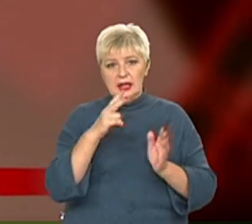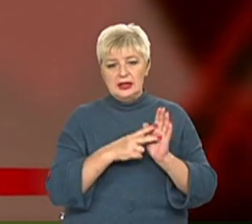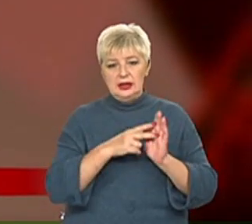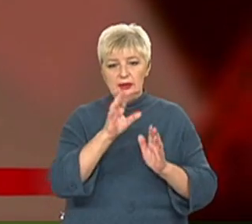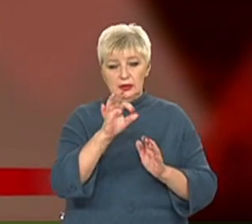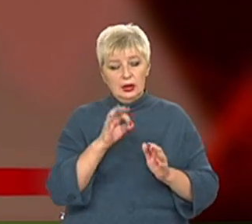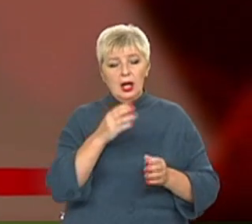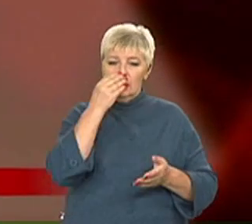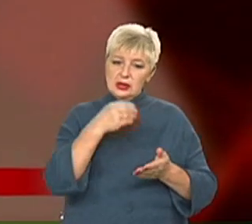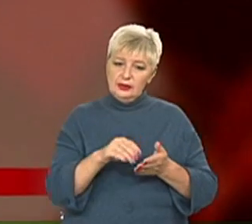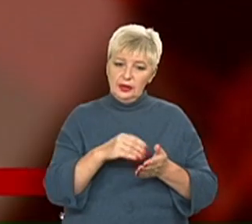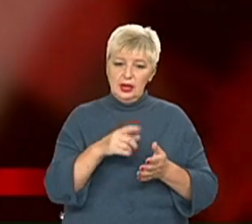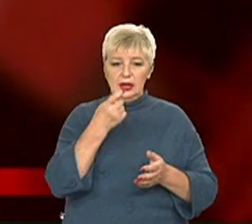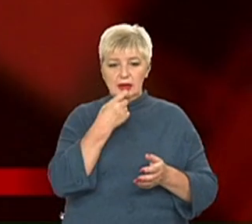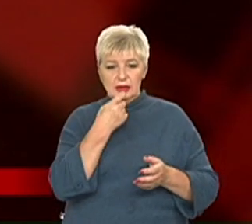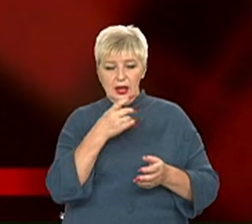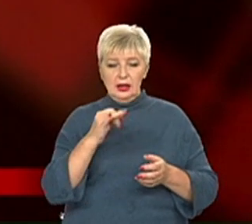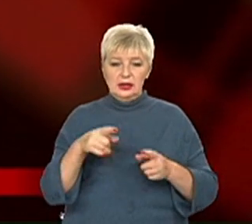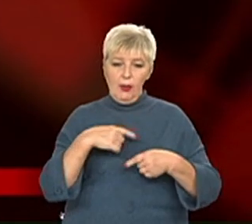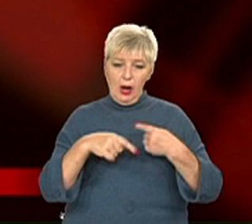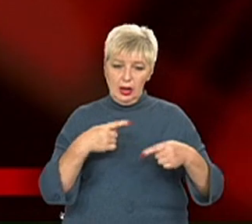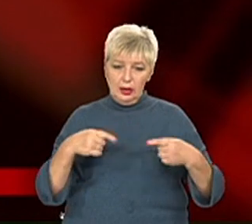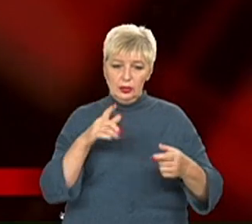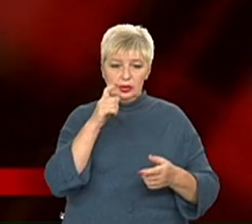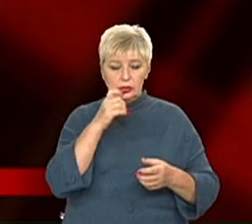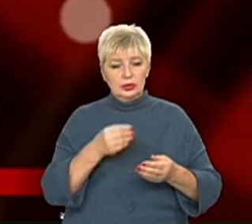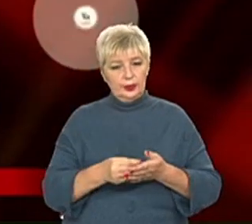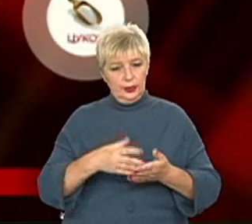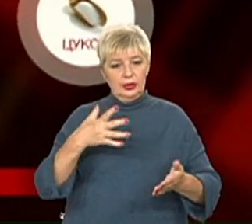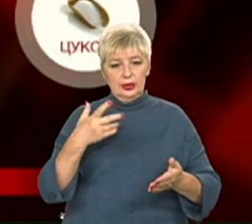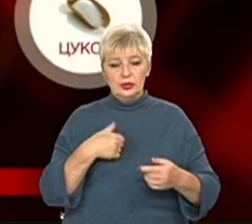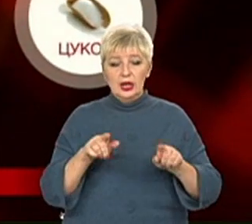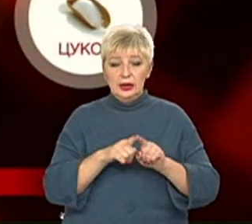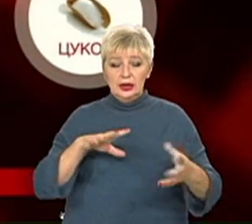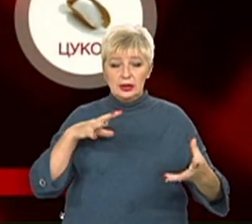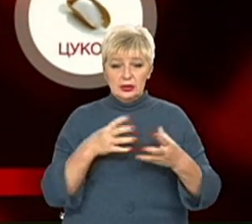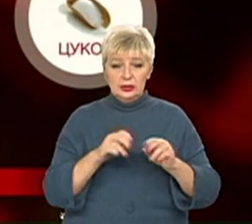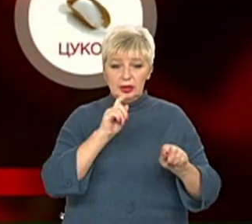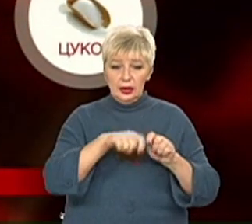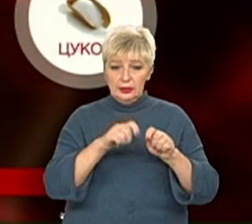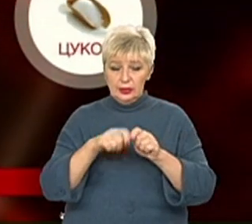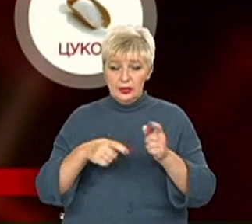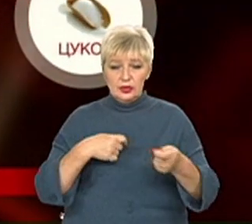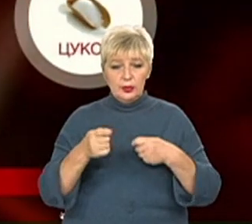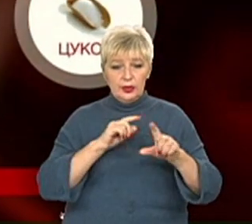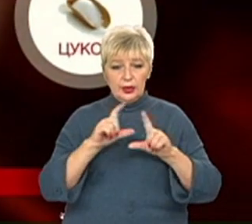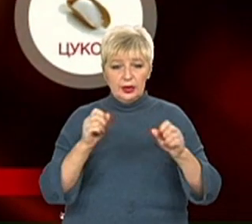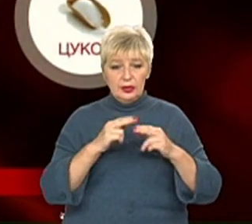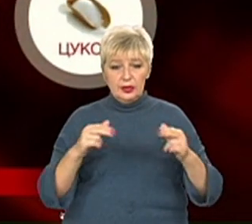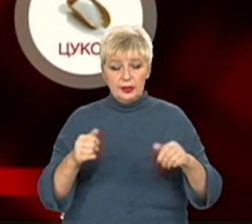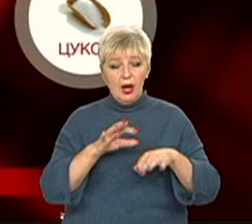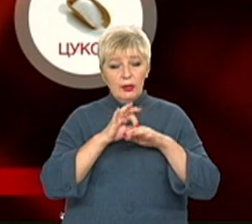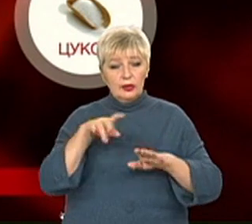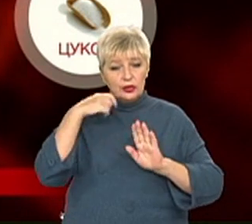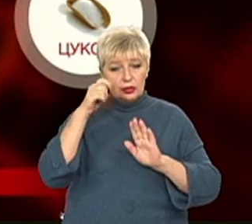подорожчали свинина, курячі яйця, макарони та цукор. Такими є результати моніторингу цін у супермаркетах Дніпра. Його провели